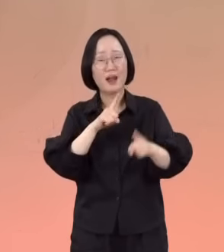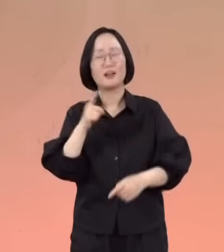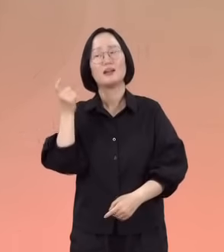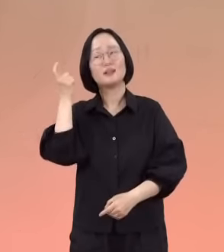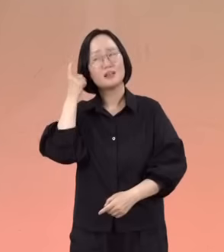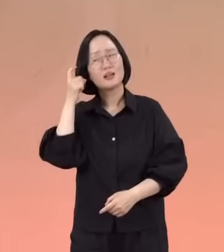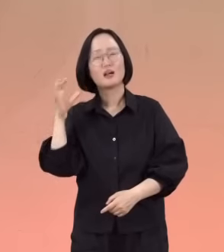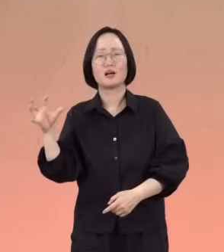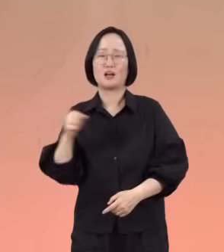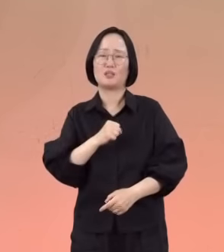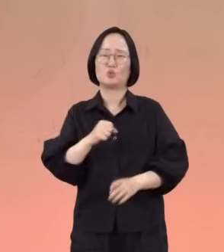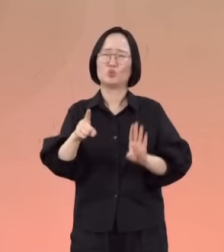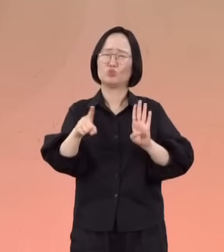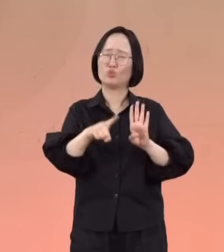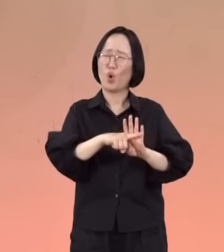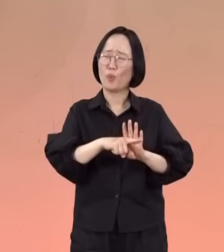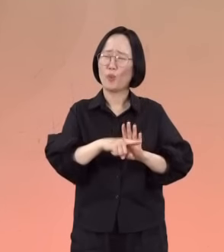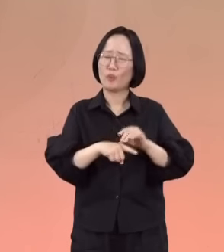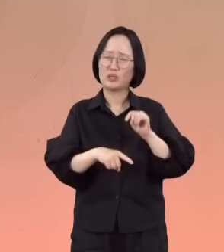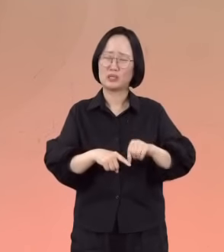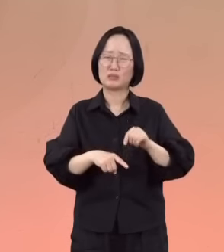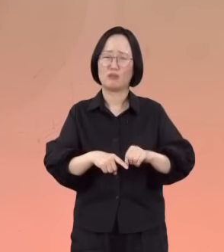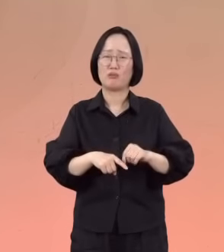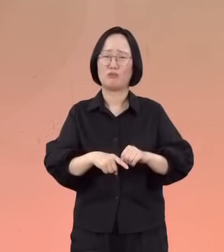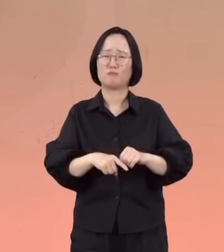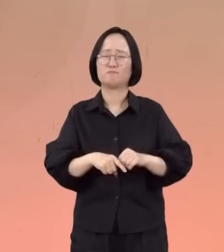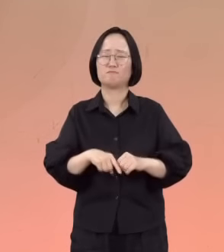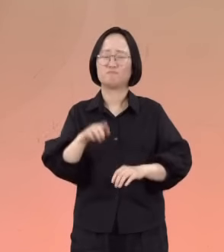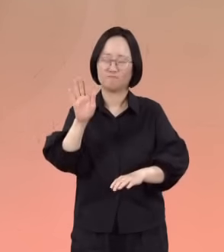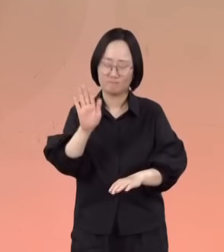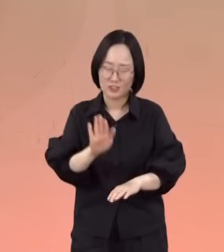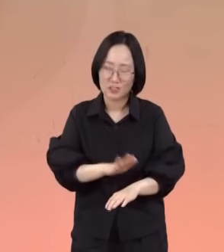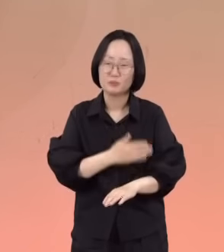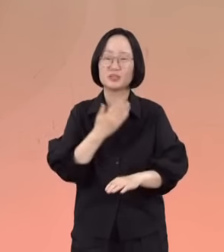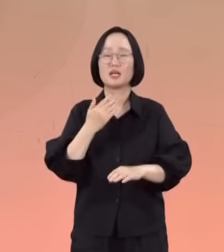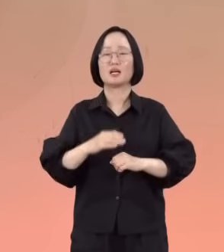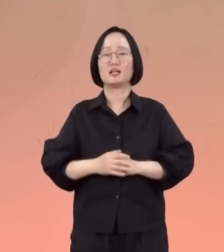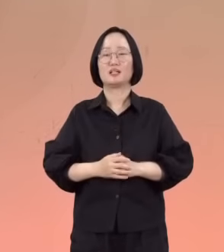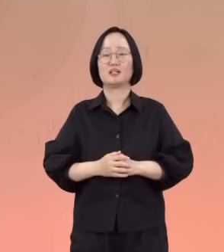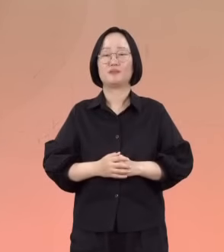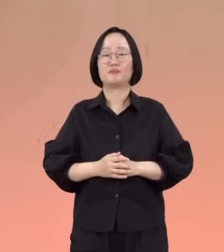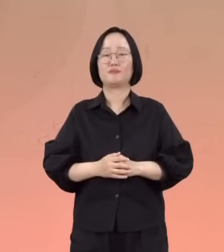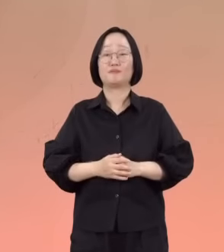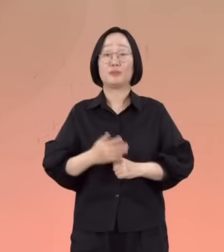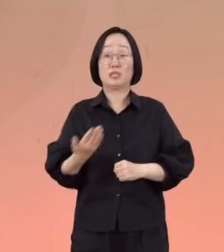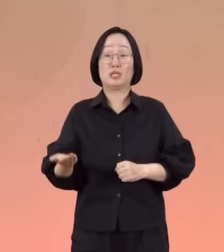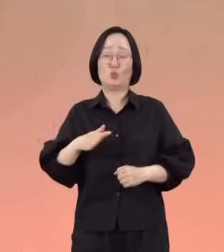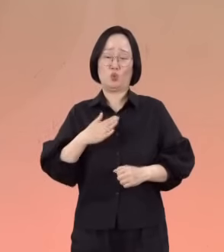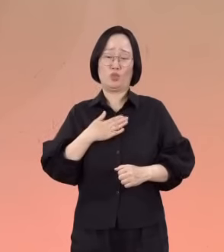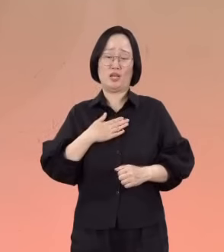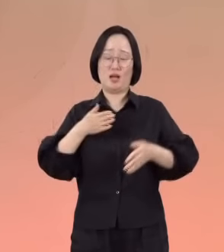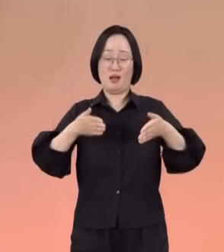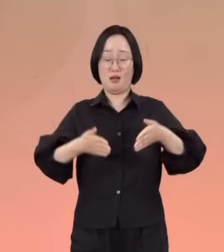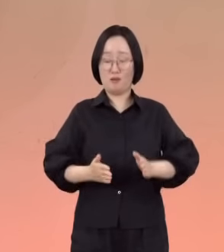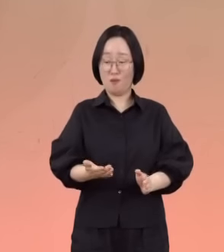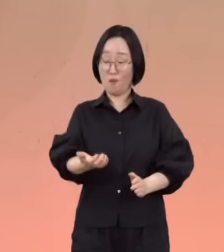잘못했습니다 그래도 제가 전생에 지음 복이 많아서 전생에 착한 뿌리가